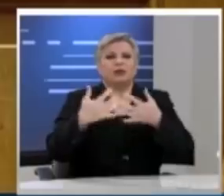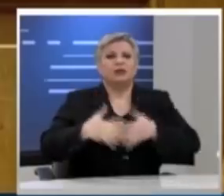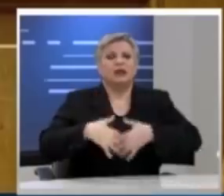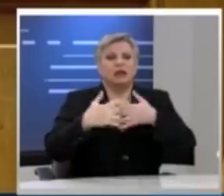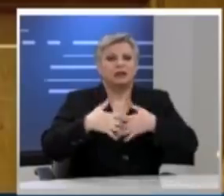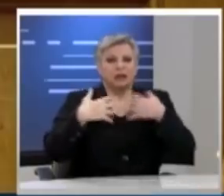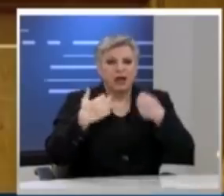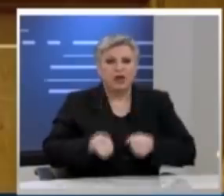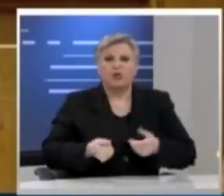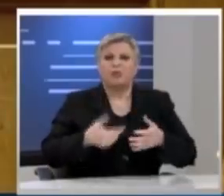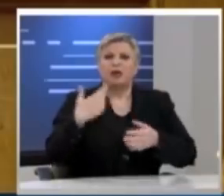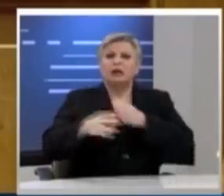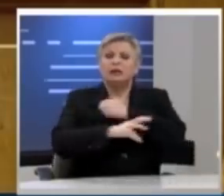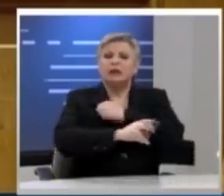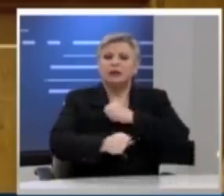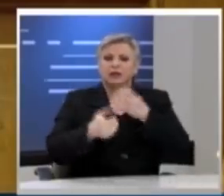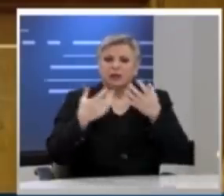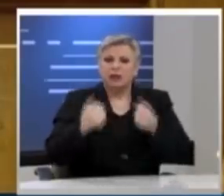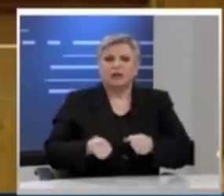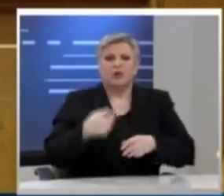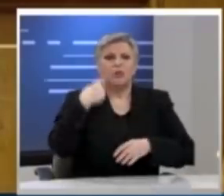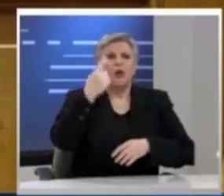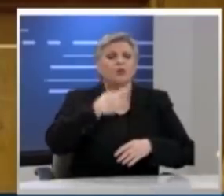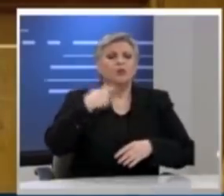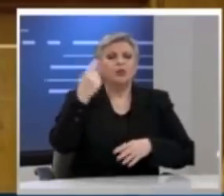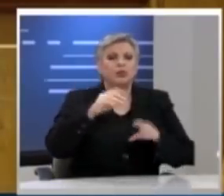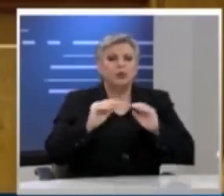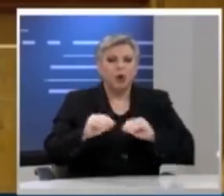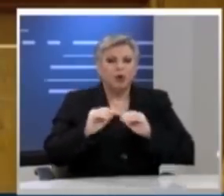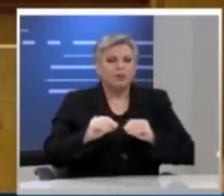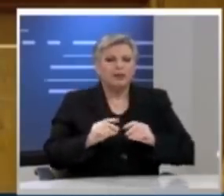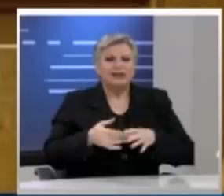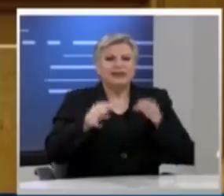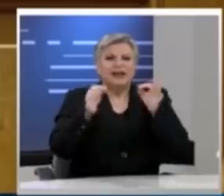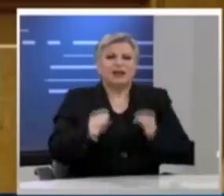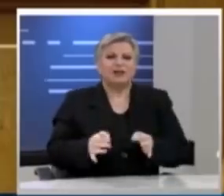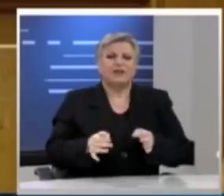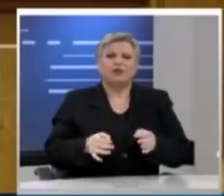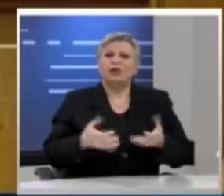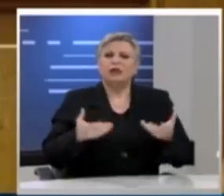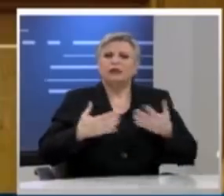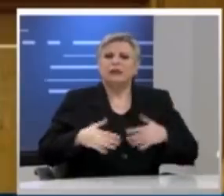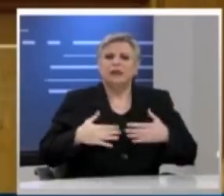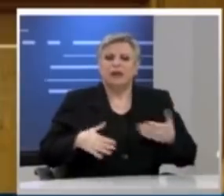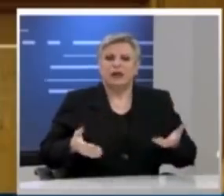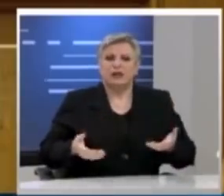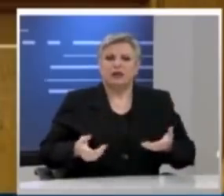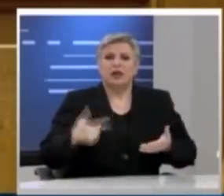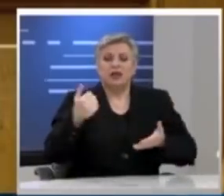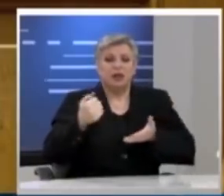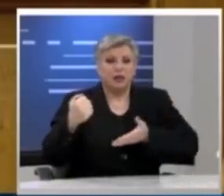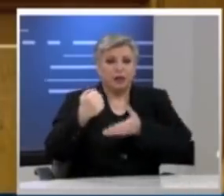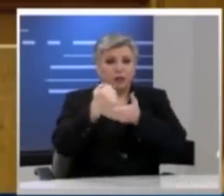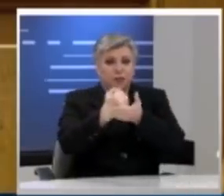γραμματείες και προσωπικό θα στηριχθεί η υποτιθέμενη πανεπιστημιοποίηση χωρίς αύξηση της κρατικής